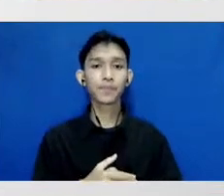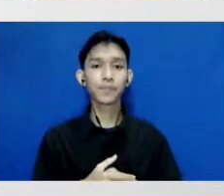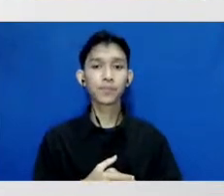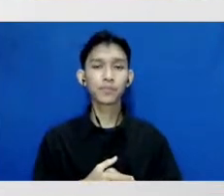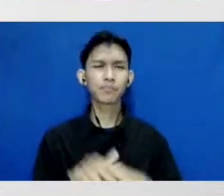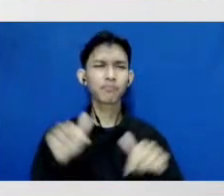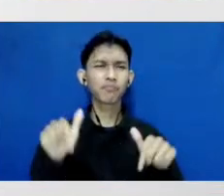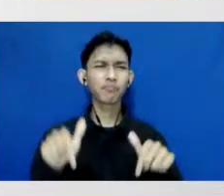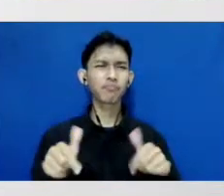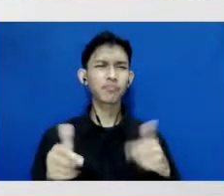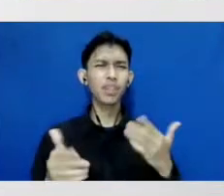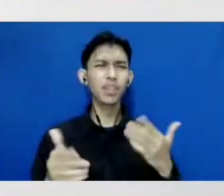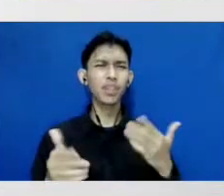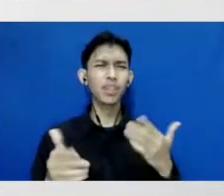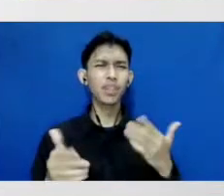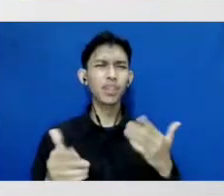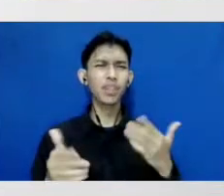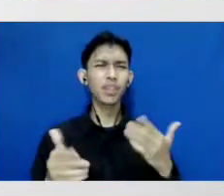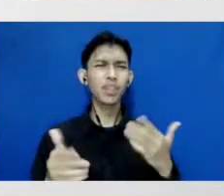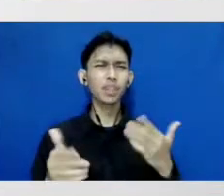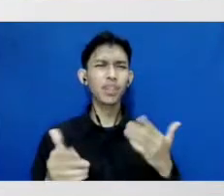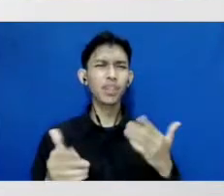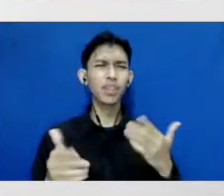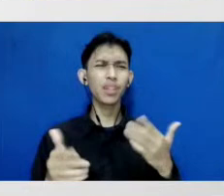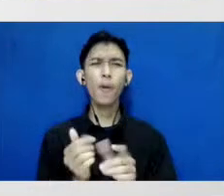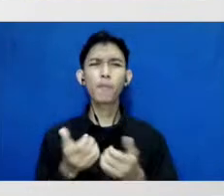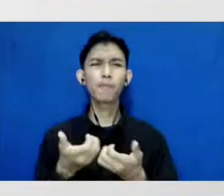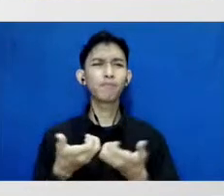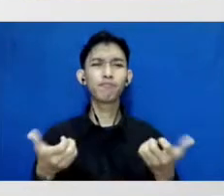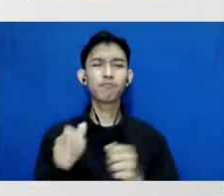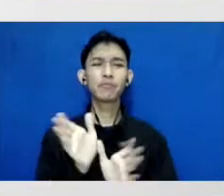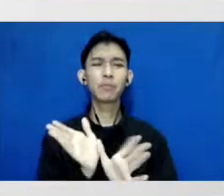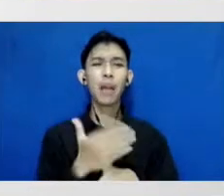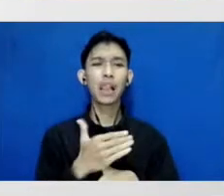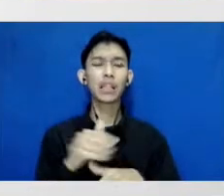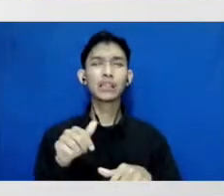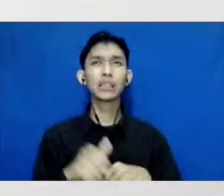mungkin sebaliknya, ada orang yang lebih mengutamakan hak-hak digital